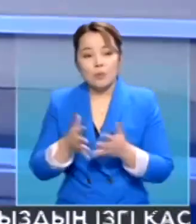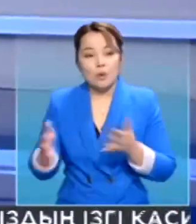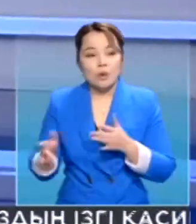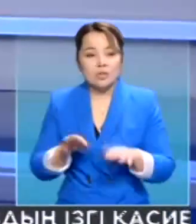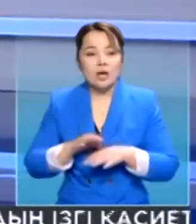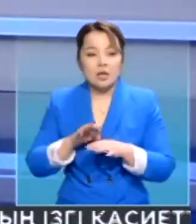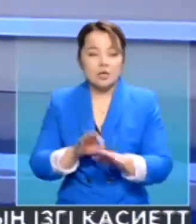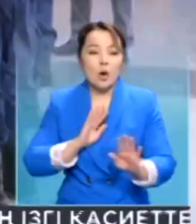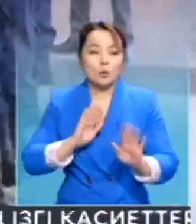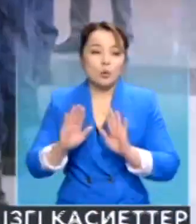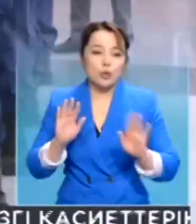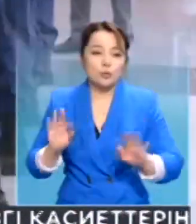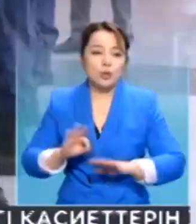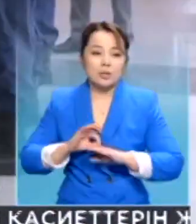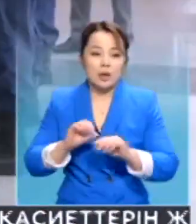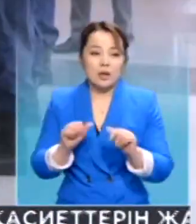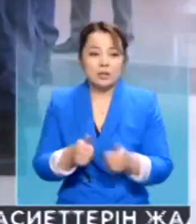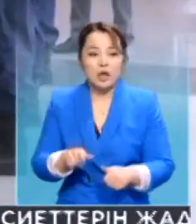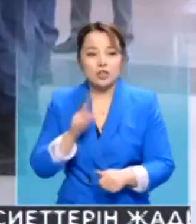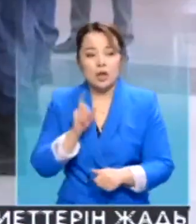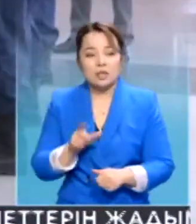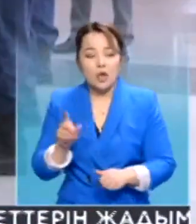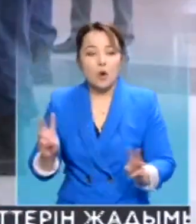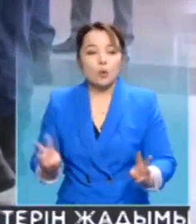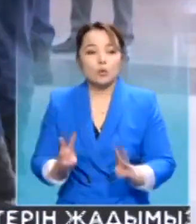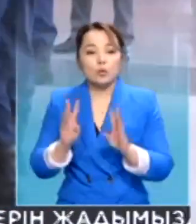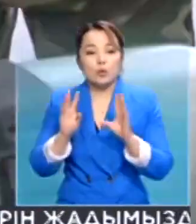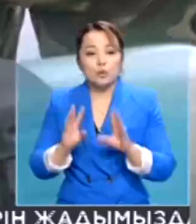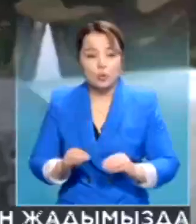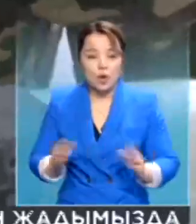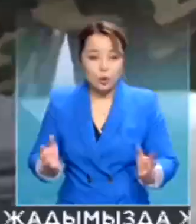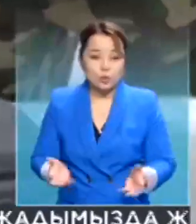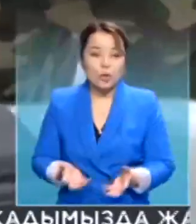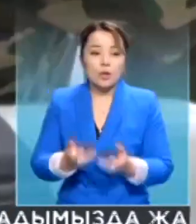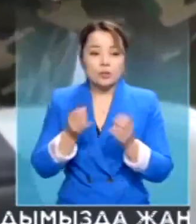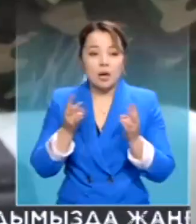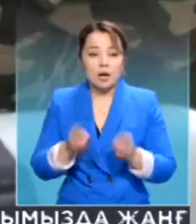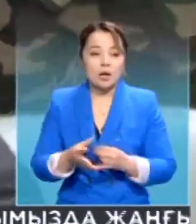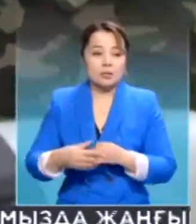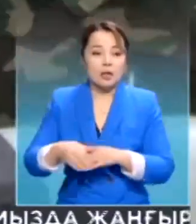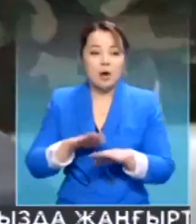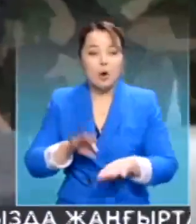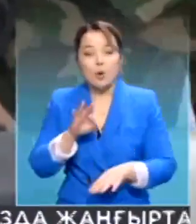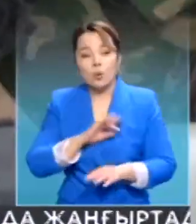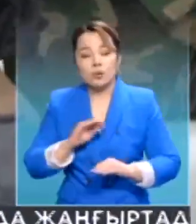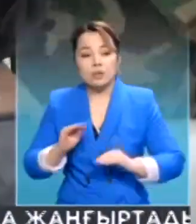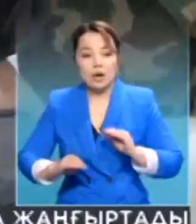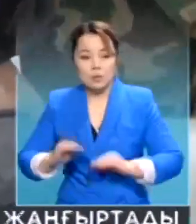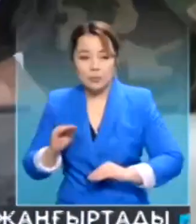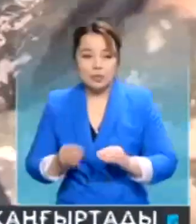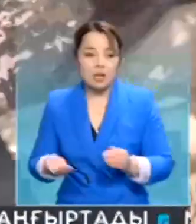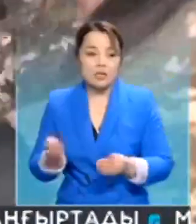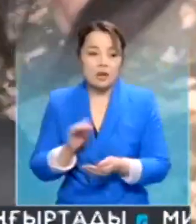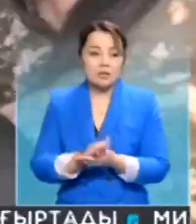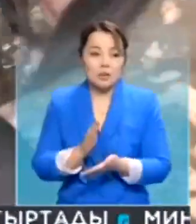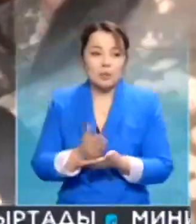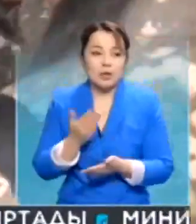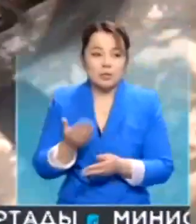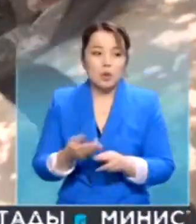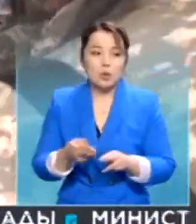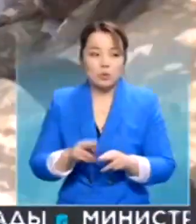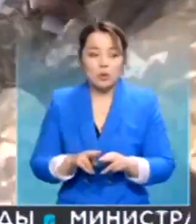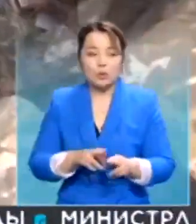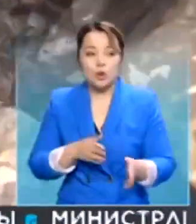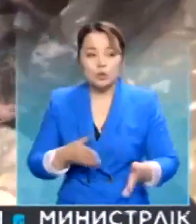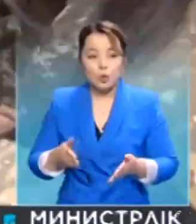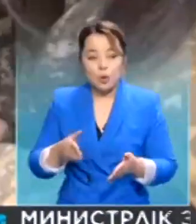көрме ұйымдастырды. Шарада жастар өрт сөндірушілер мен құтқарушылардың апат аймағында қолданатын құрал-жабдықтарымен танысты. Сондай-ақ осы